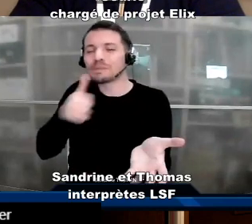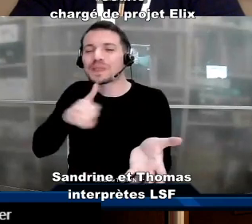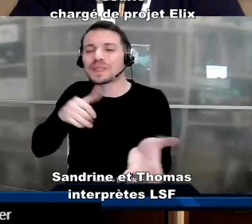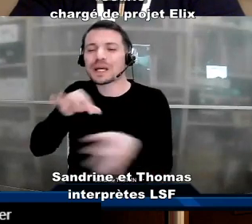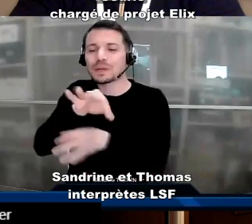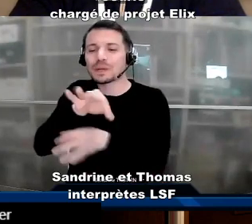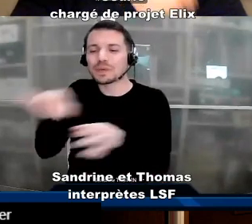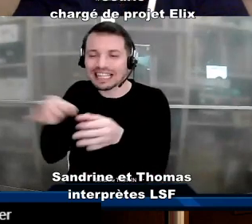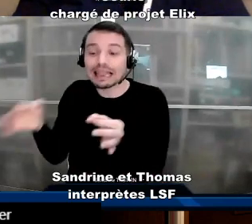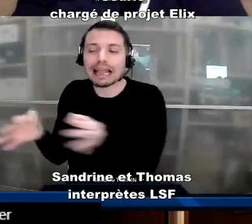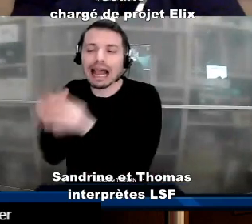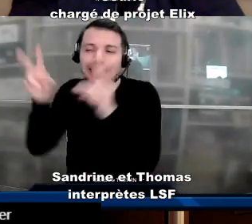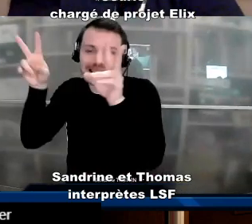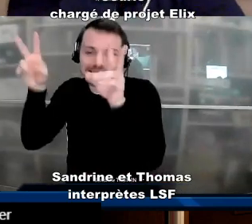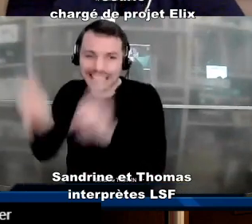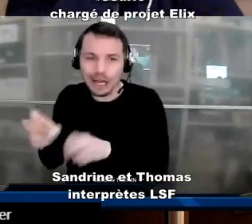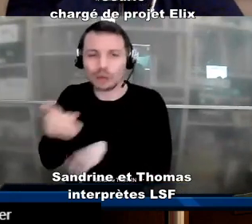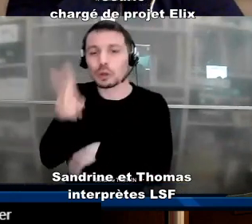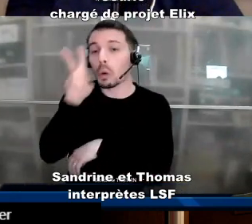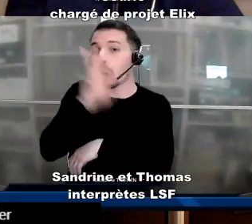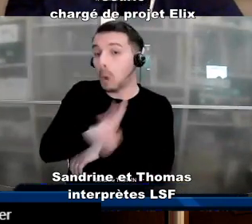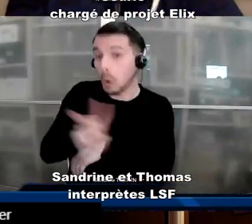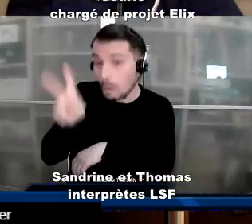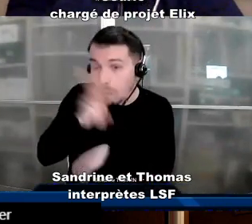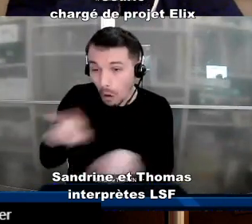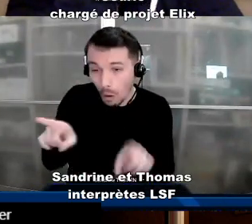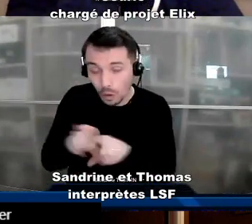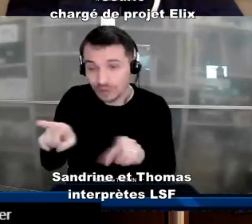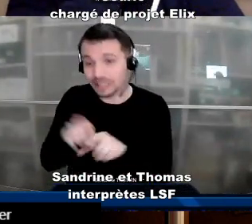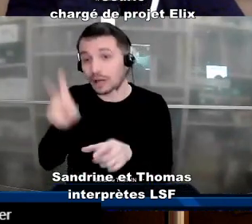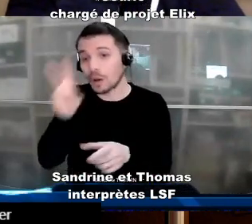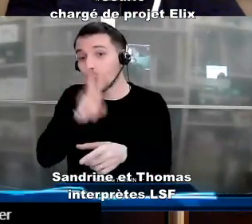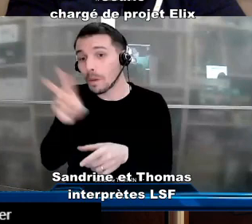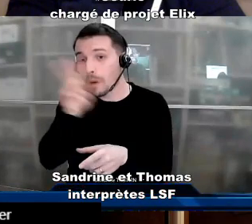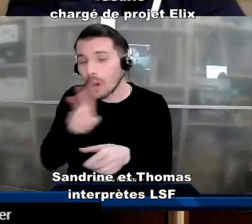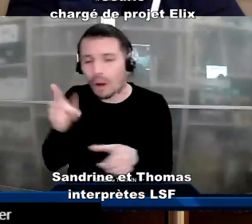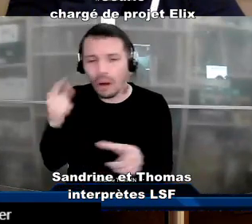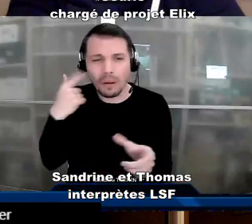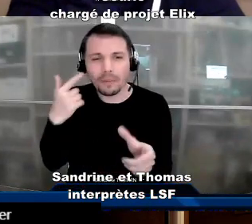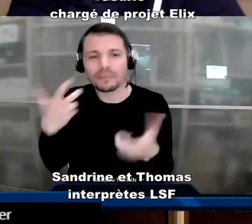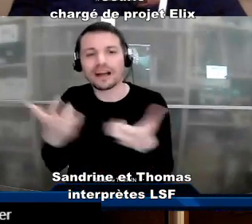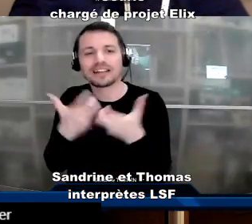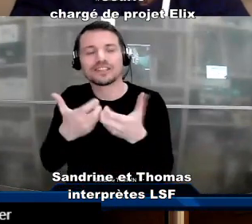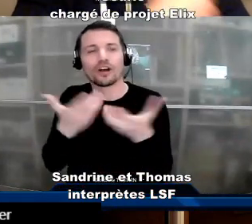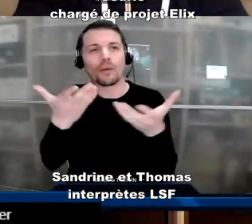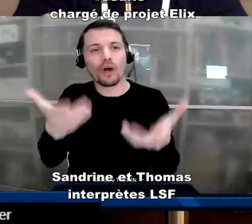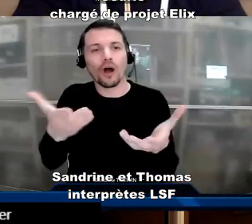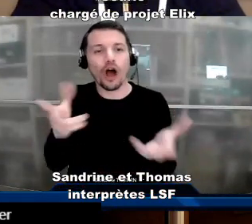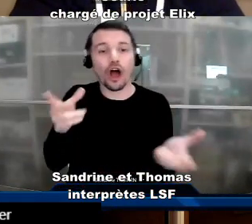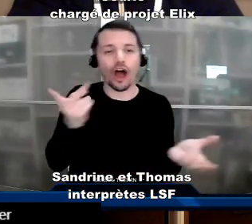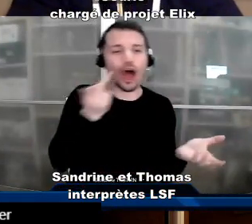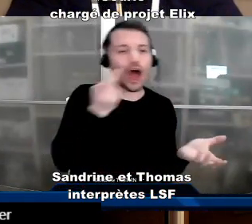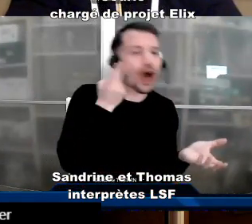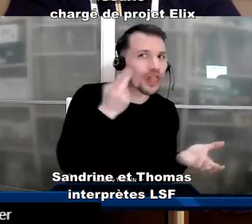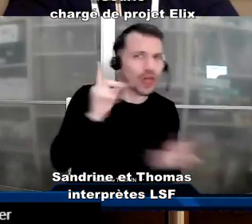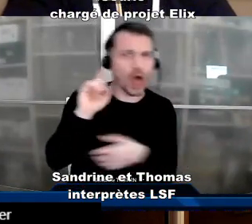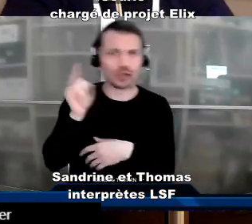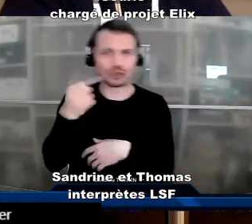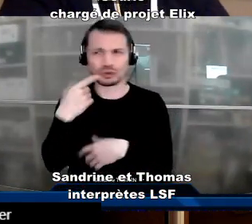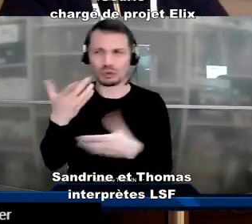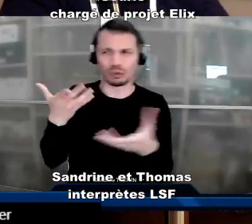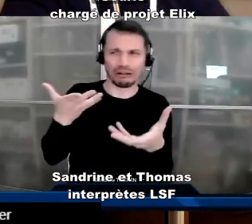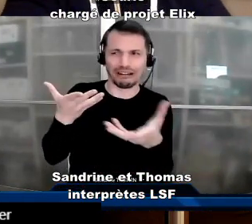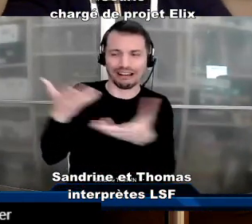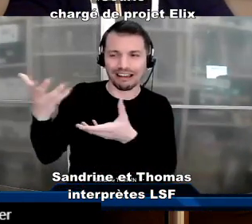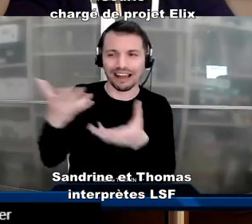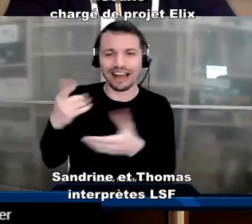des petites vidéos, des formats humoristiques sur les quiproquos qui peuvent exister entre entendants et sourds, donc qui s'appelle Ma